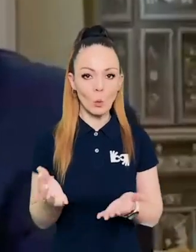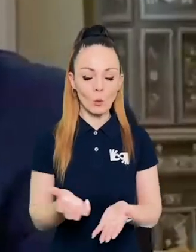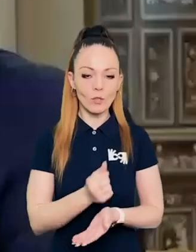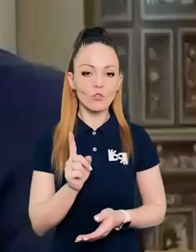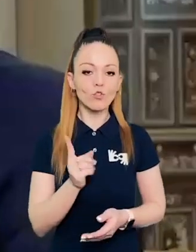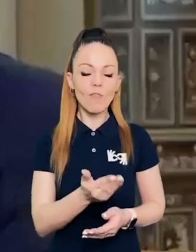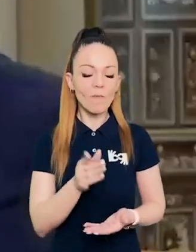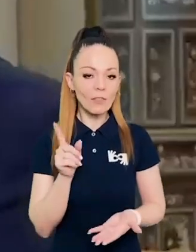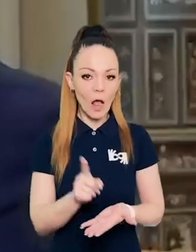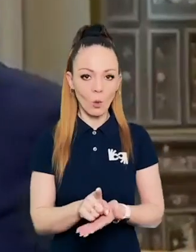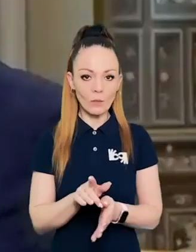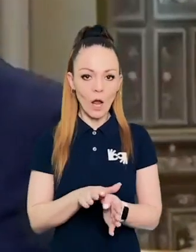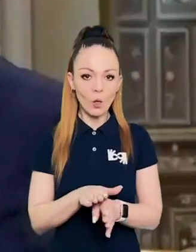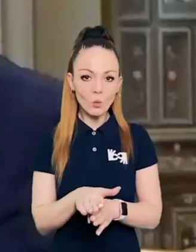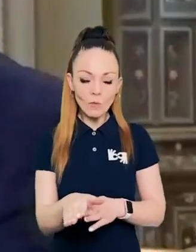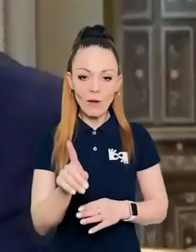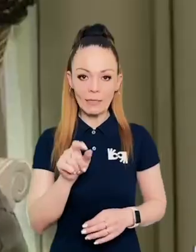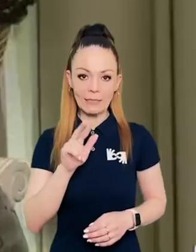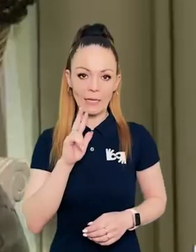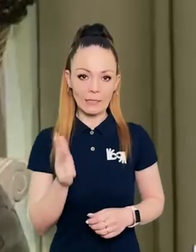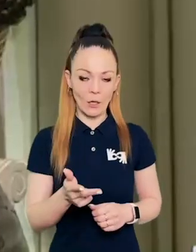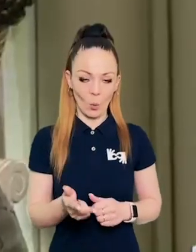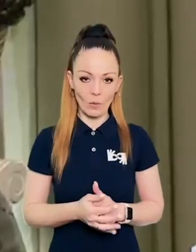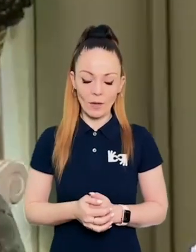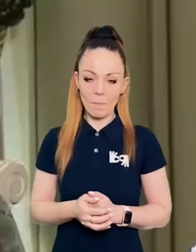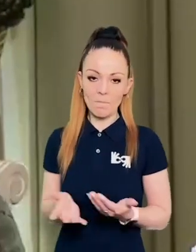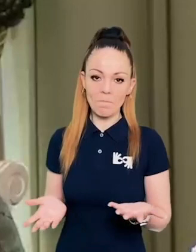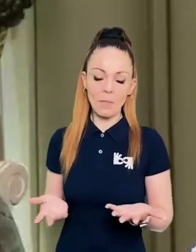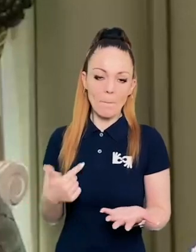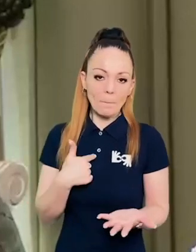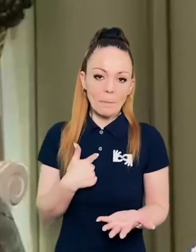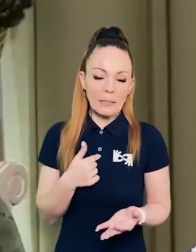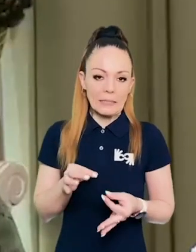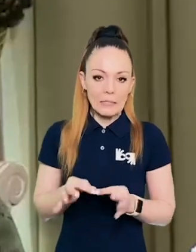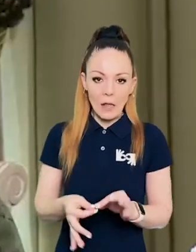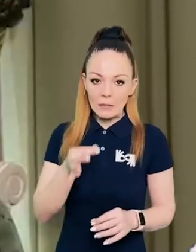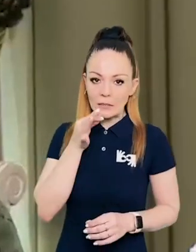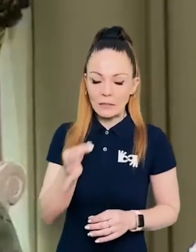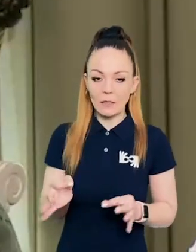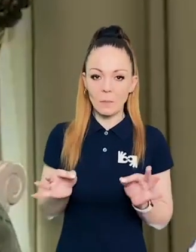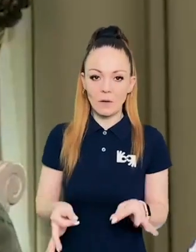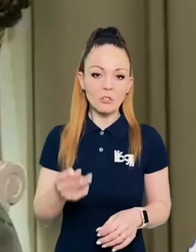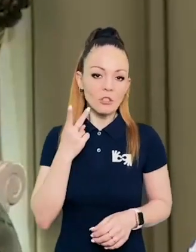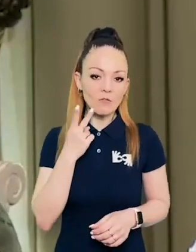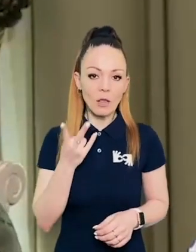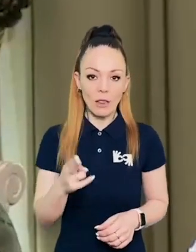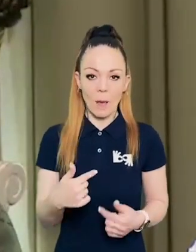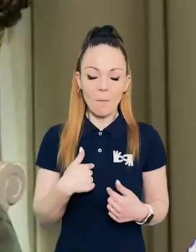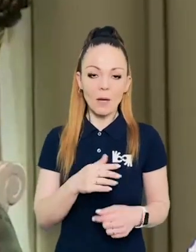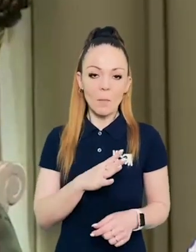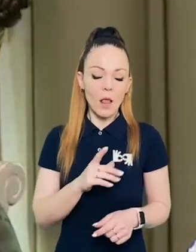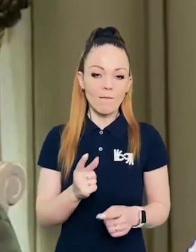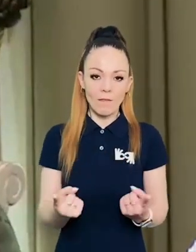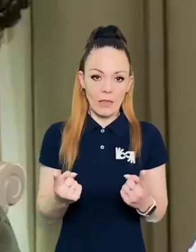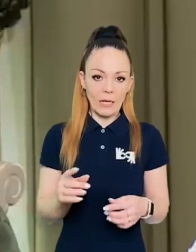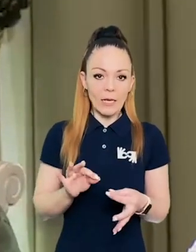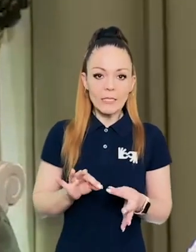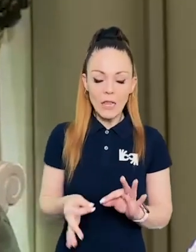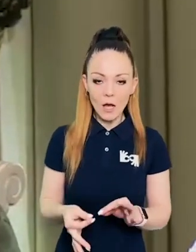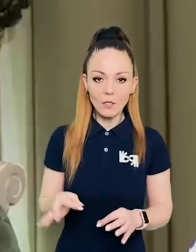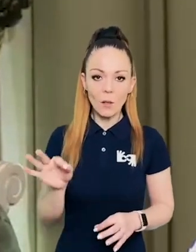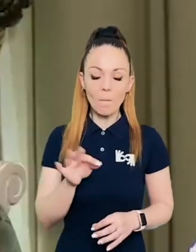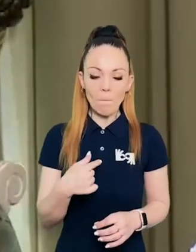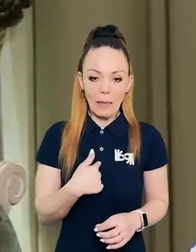що вам вдалося реалізувати за ці 3 роки? Мені складно це сказати, правда. І завжди для мене це була